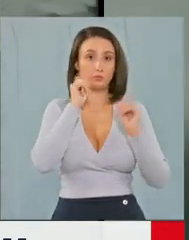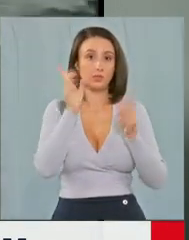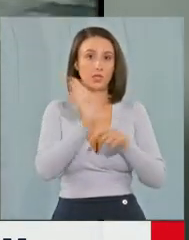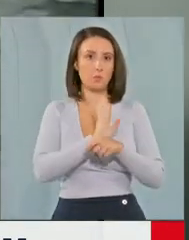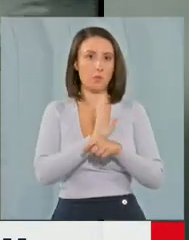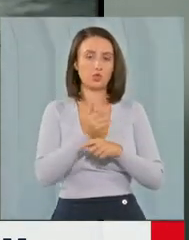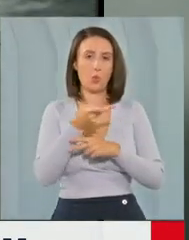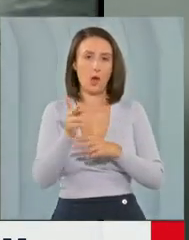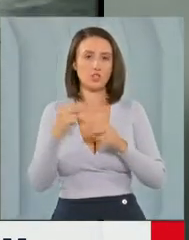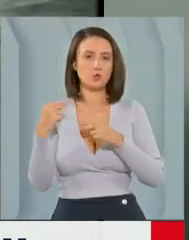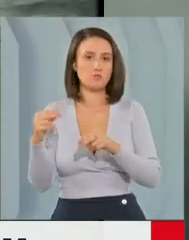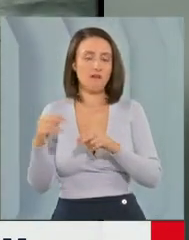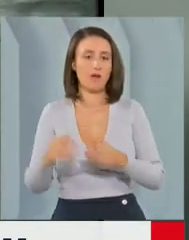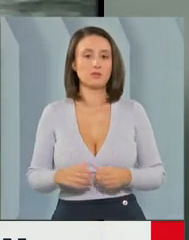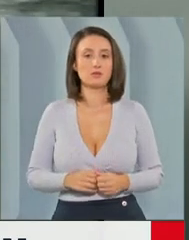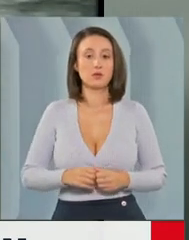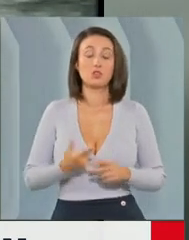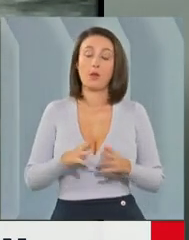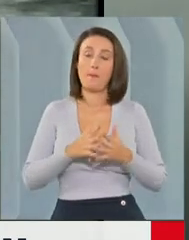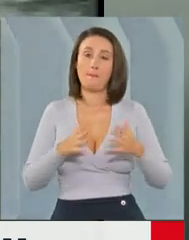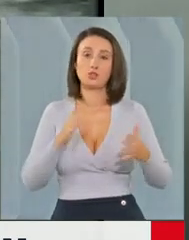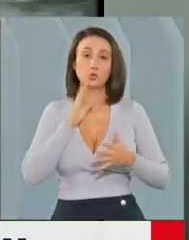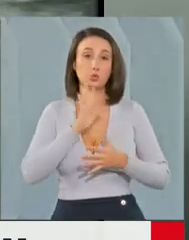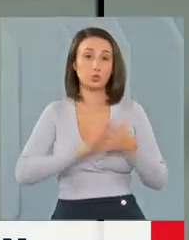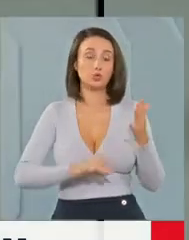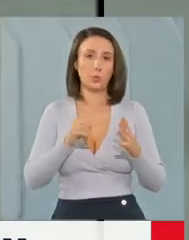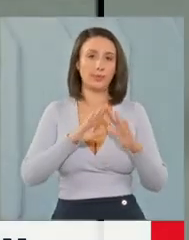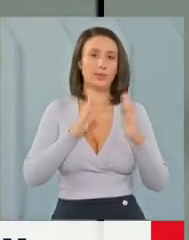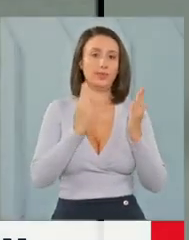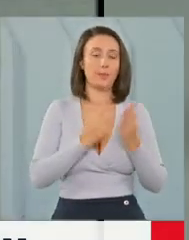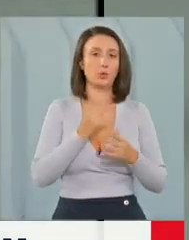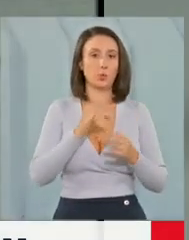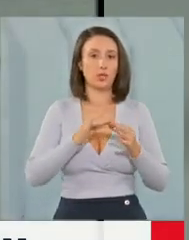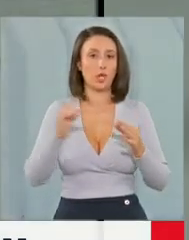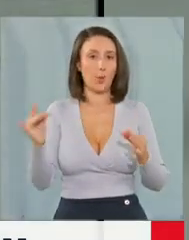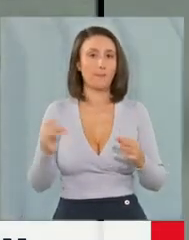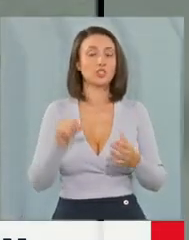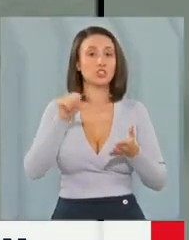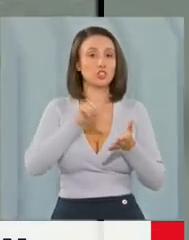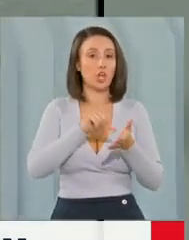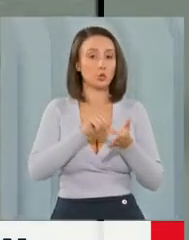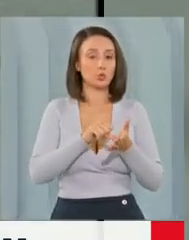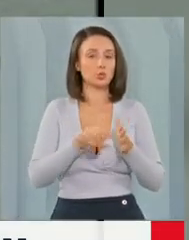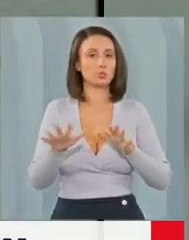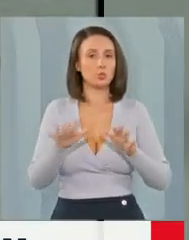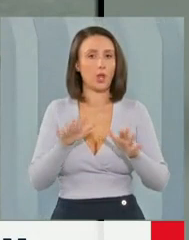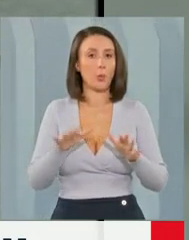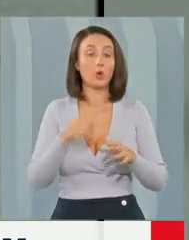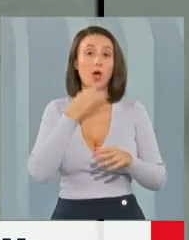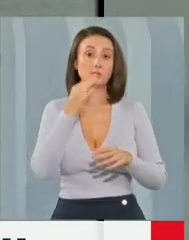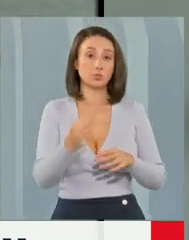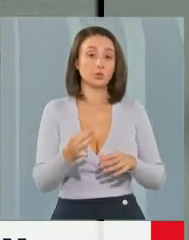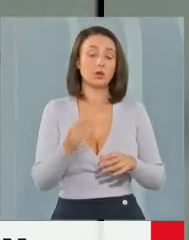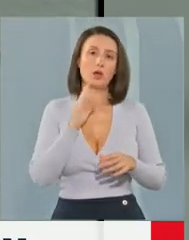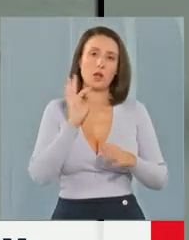cu gazele la suprafața Mării Baltice. Cea mai mare scurgere are un diametru de peste un kilometru. Centrul de seismologie din Suedia susține